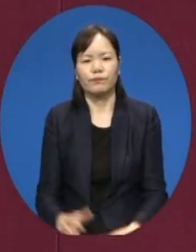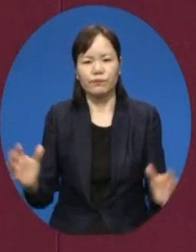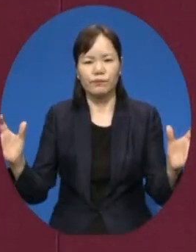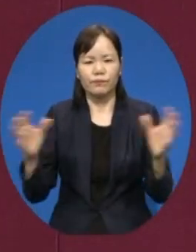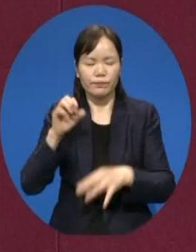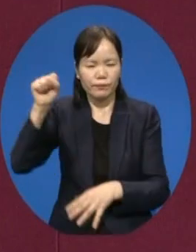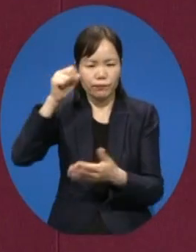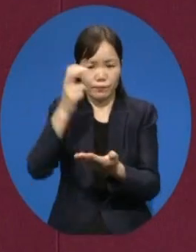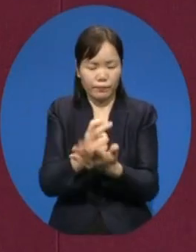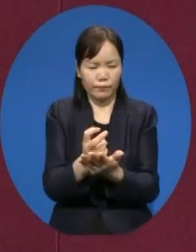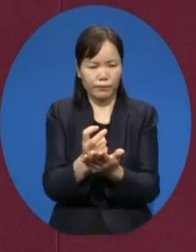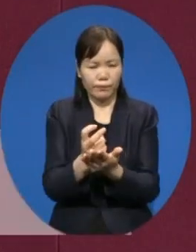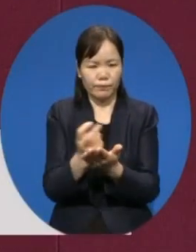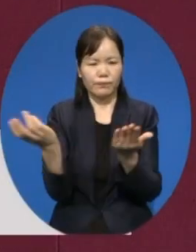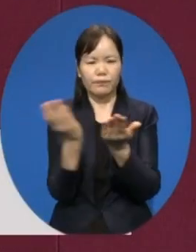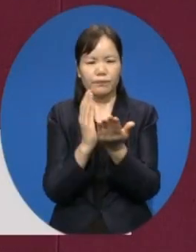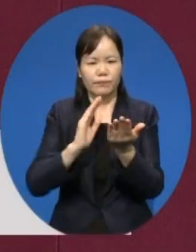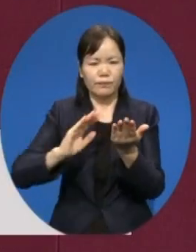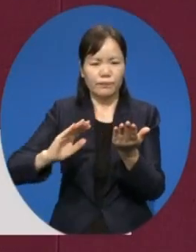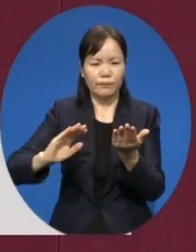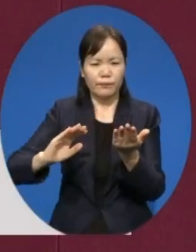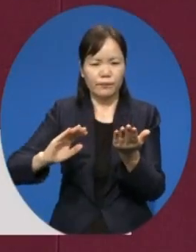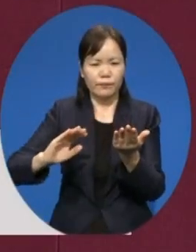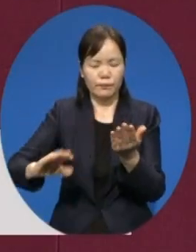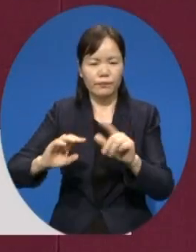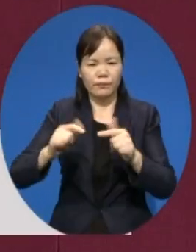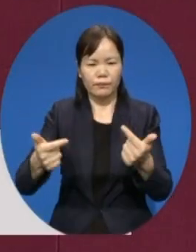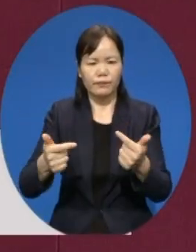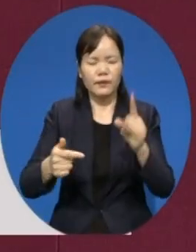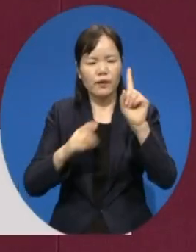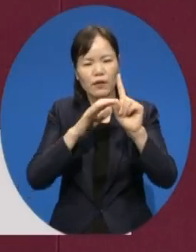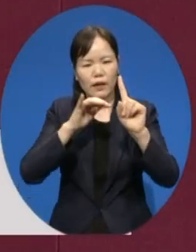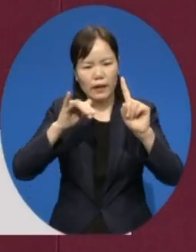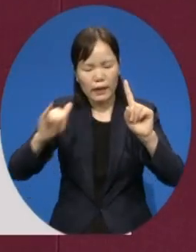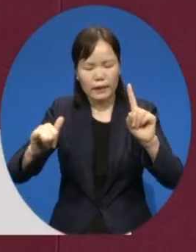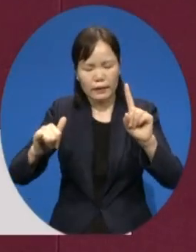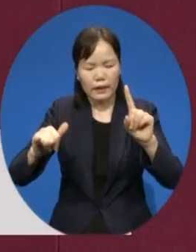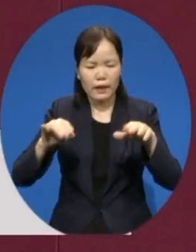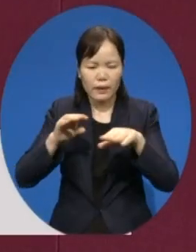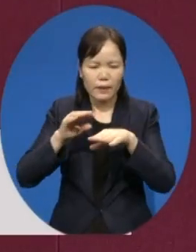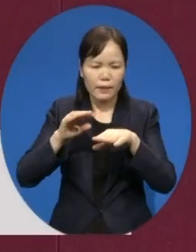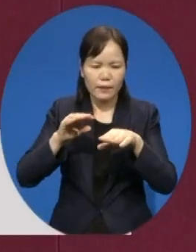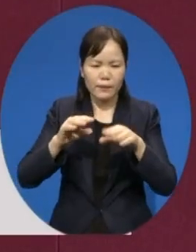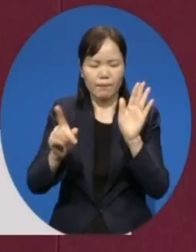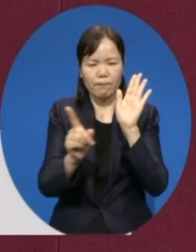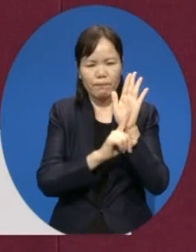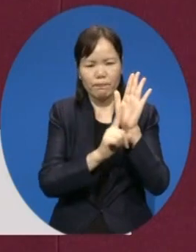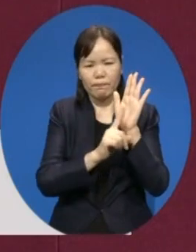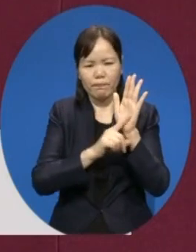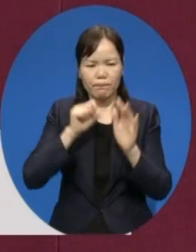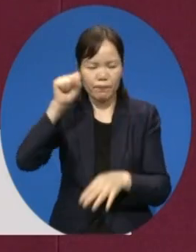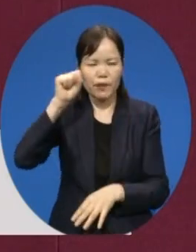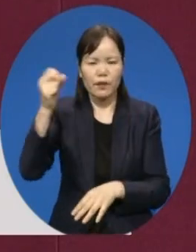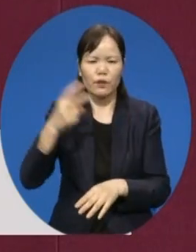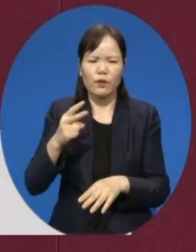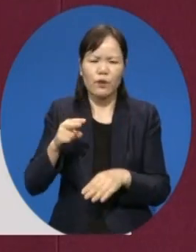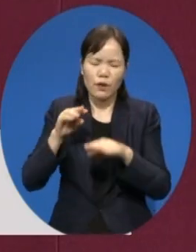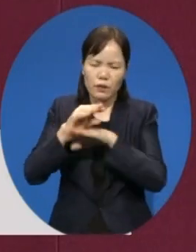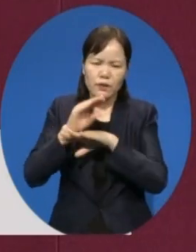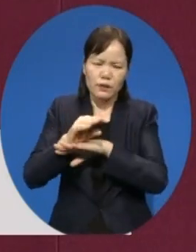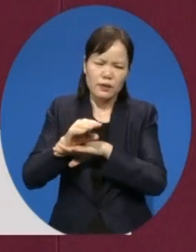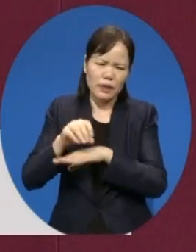집시법에 저촉되지 않는 릴레이 기자회견 그리고 1인 차량 시위한 것이었습니다. 밤 10시까지 가게 문